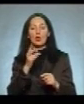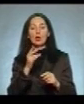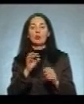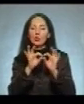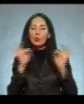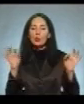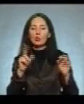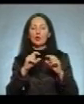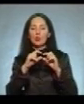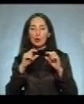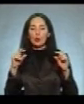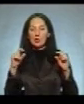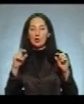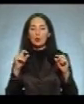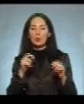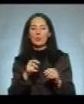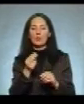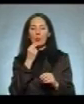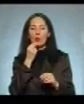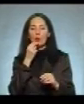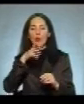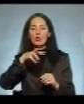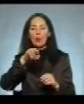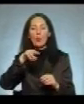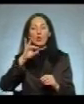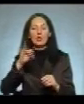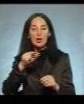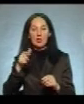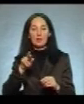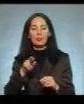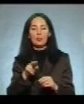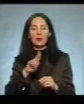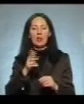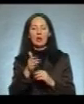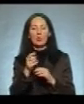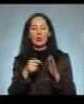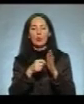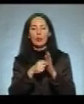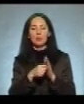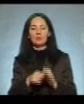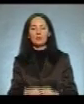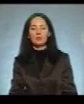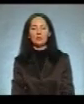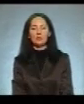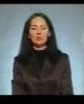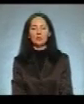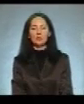товстішу, прикормочний мотель, як подати рибці. Світлана Лазорик, Оксана Галіяш,